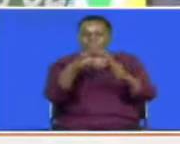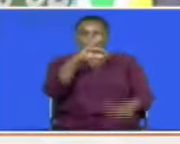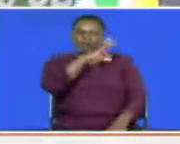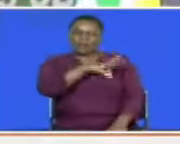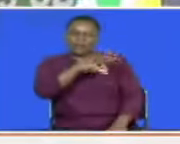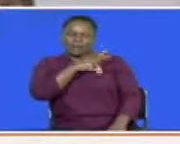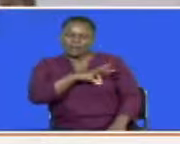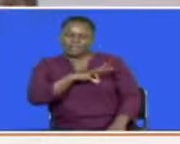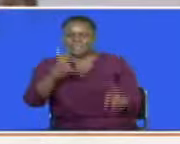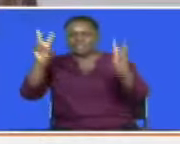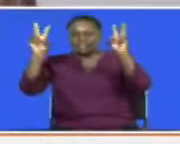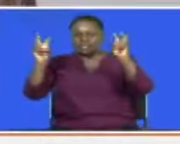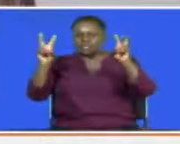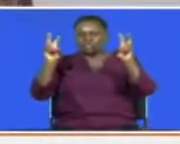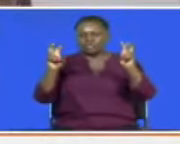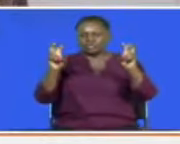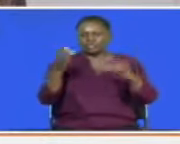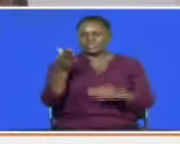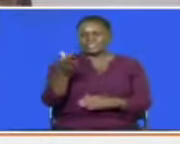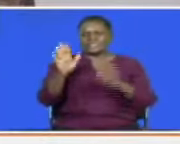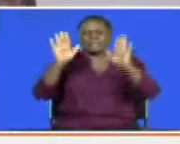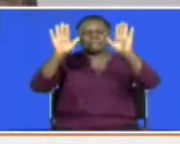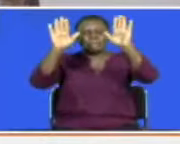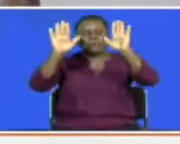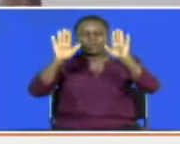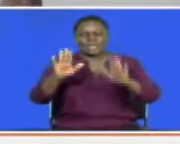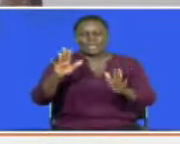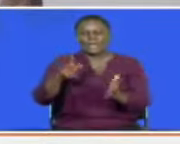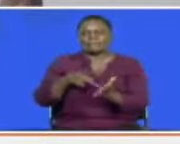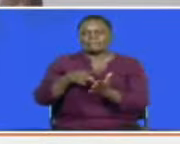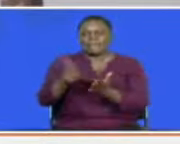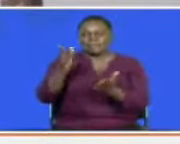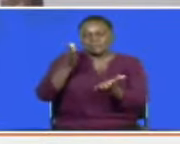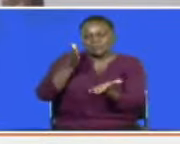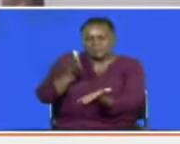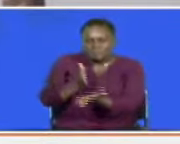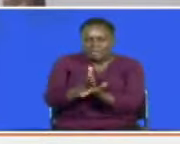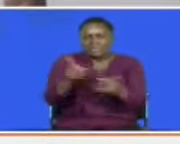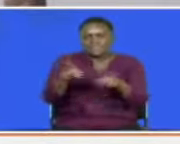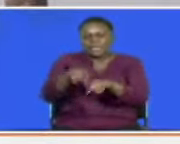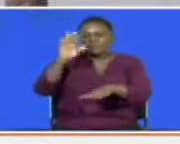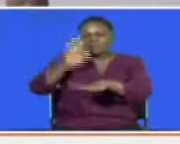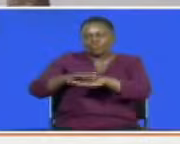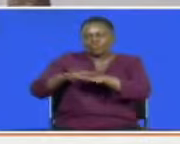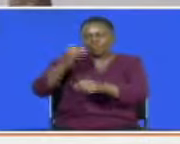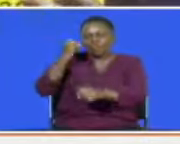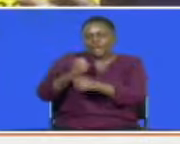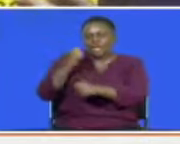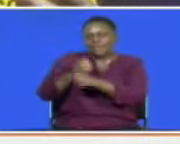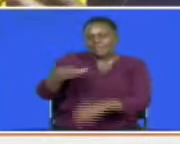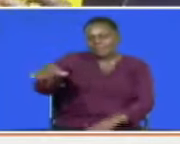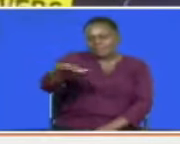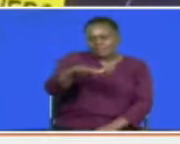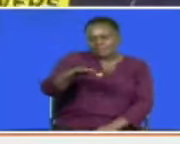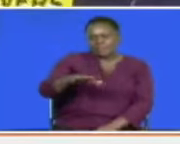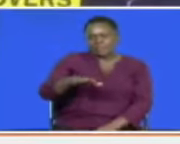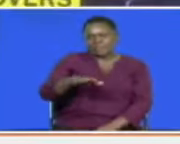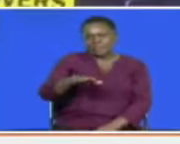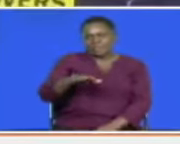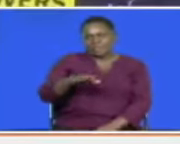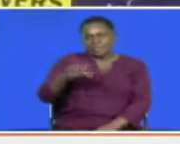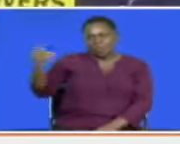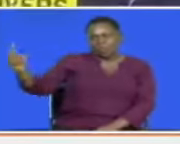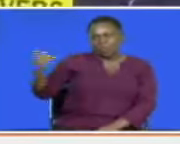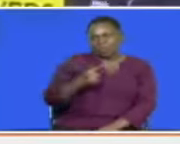marupurupu, masuala yanayochukuliwa kama muhimu kwa malipo ya haki na mazingira bora ya kazi. Like a commuter